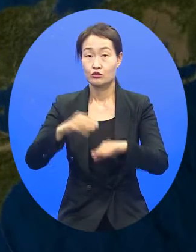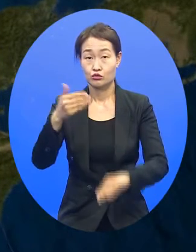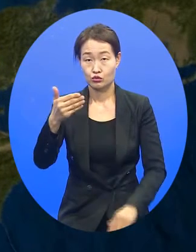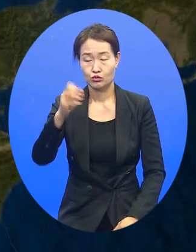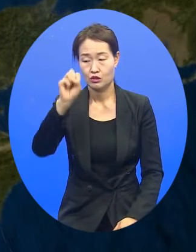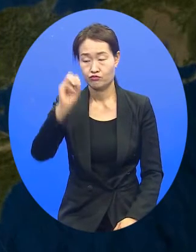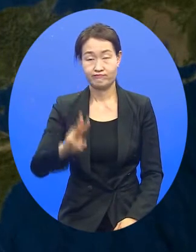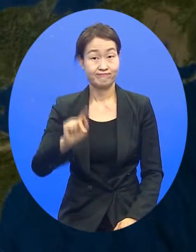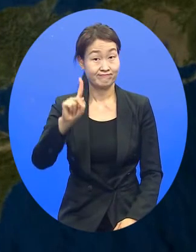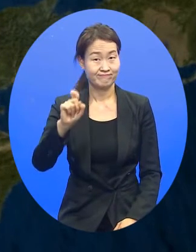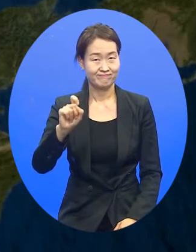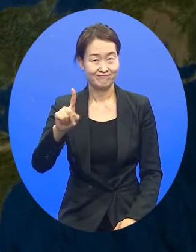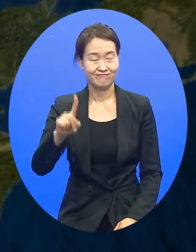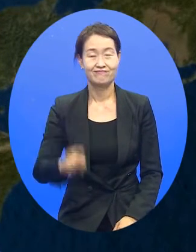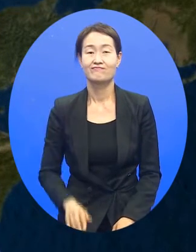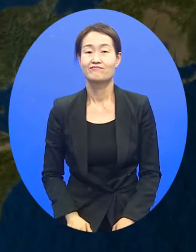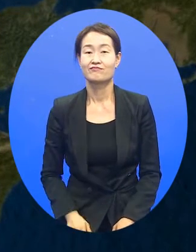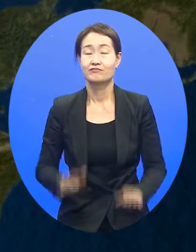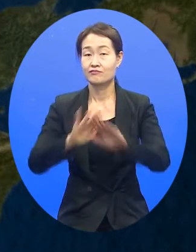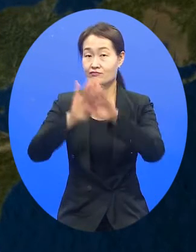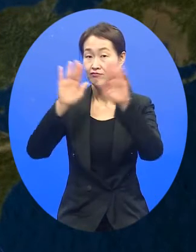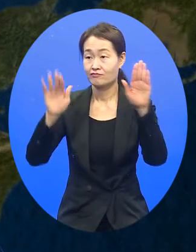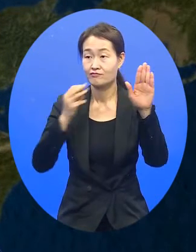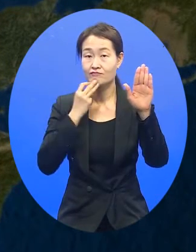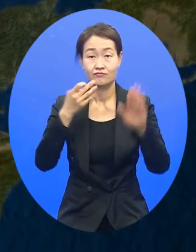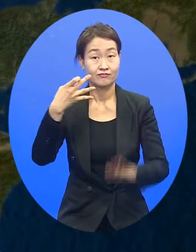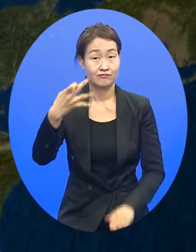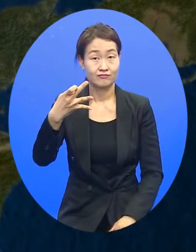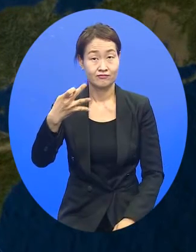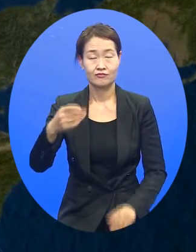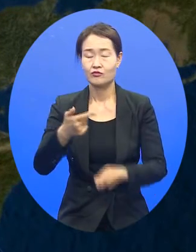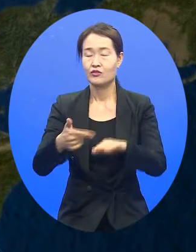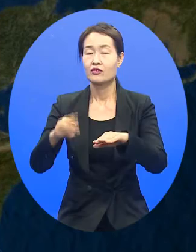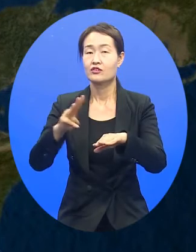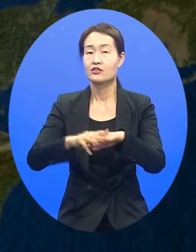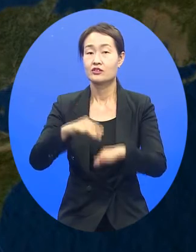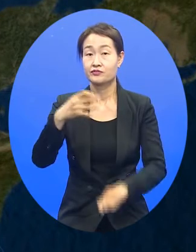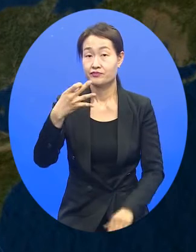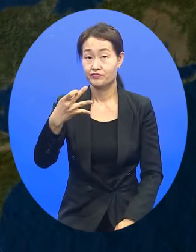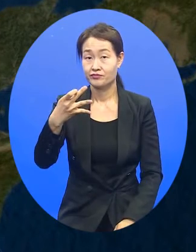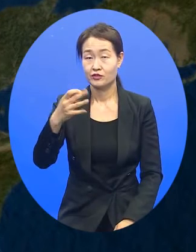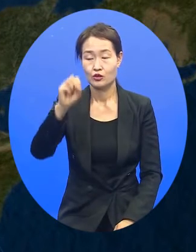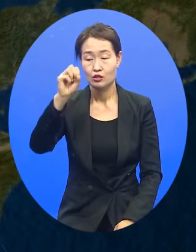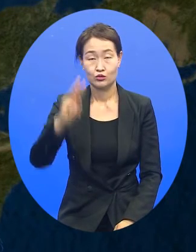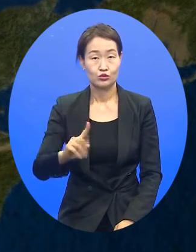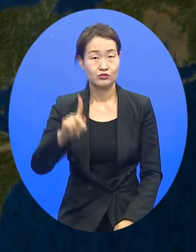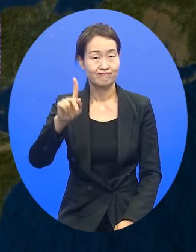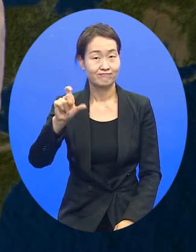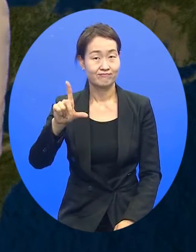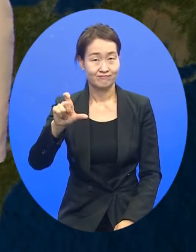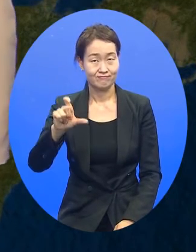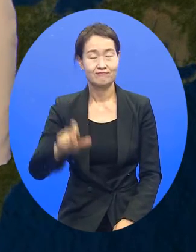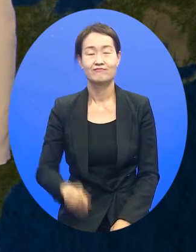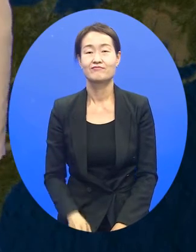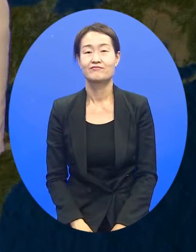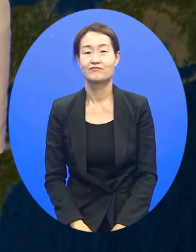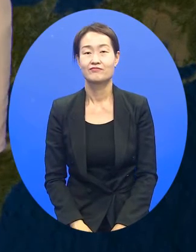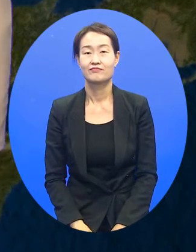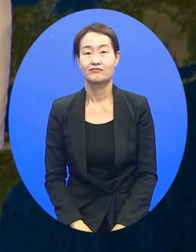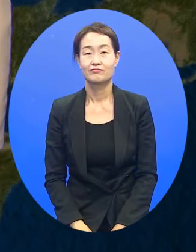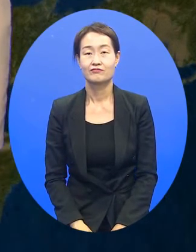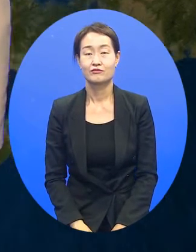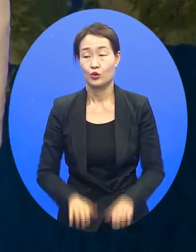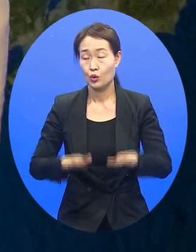대전 9도, 광주 11도가 예상되고, 낮 기온은 서울 14도, 대전 14도, 광주